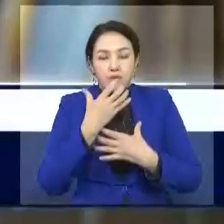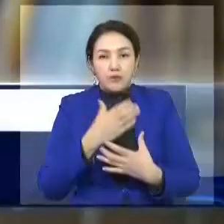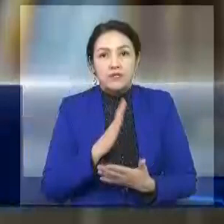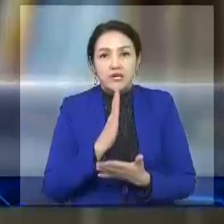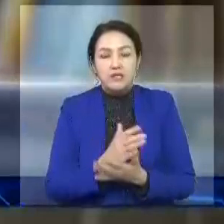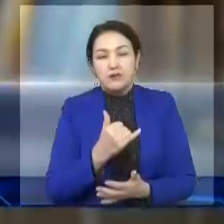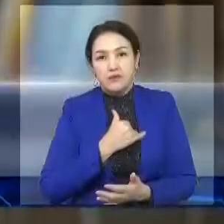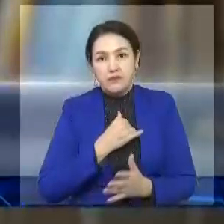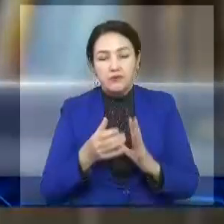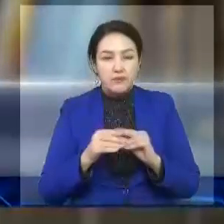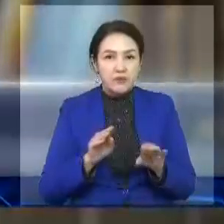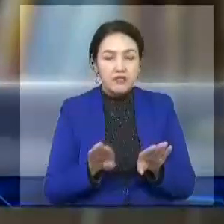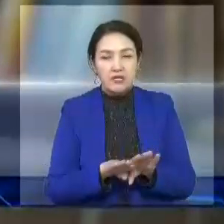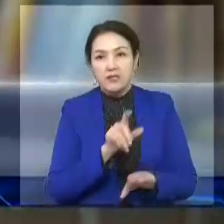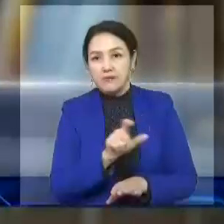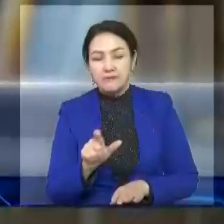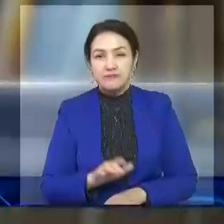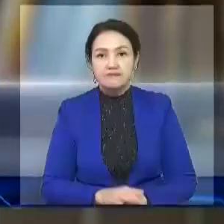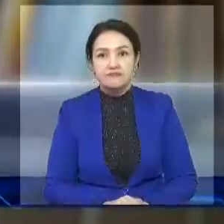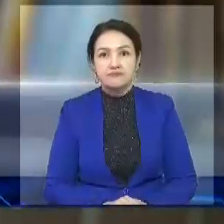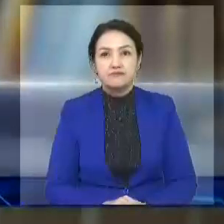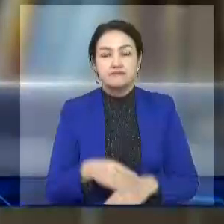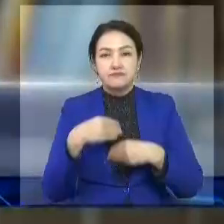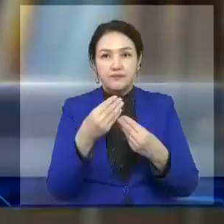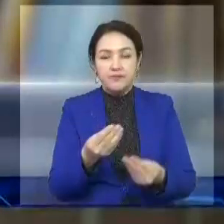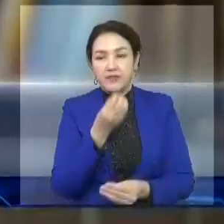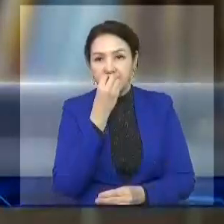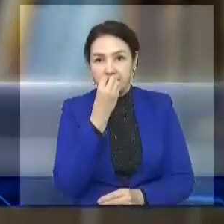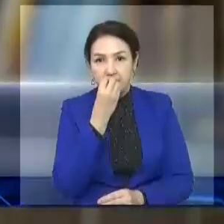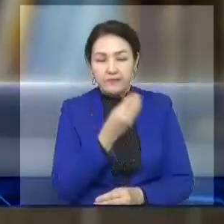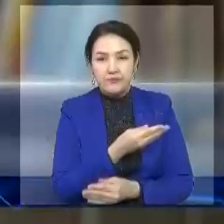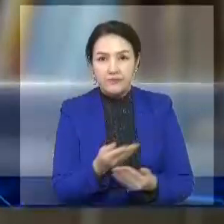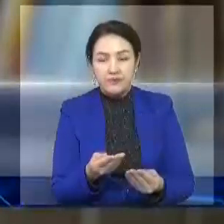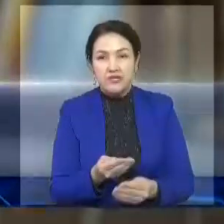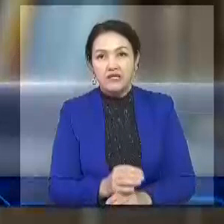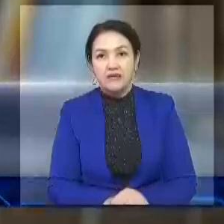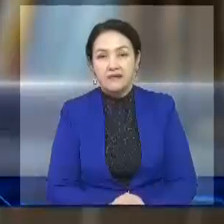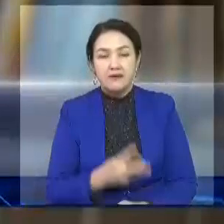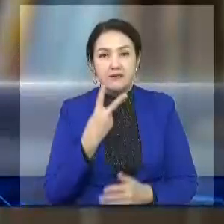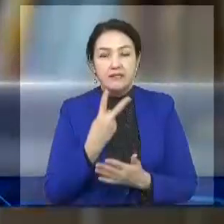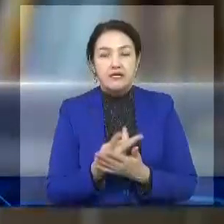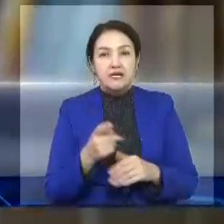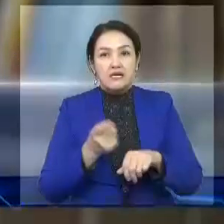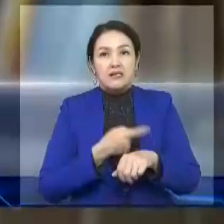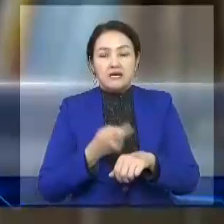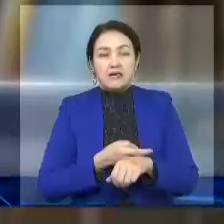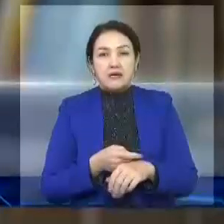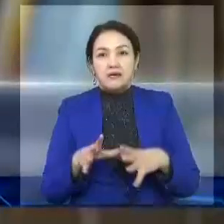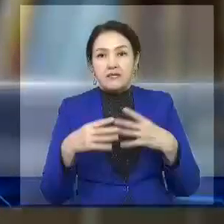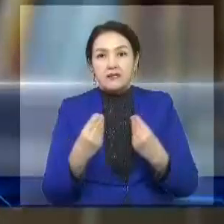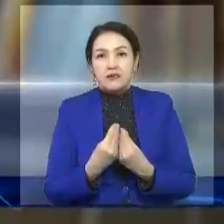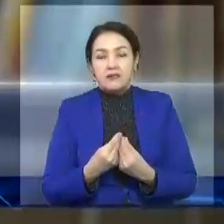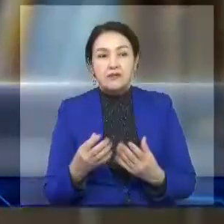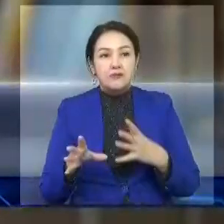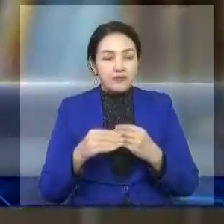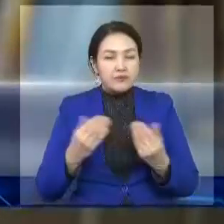есть у нас в обществе такие люди, и которые дали им продукты, мы им дали продукты в виде картофеля, их семьям, да, то, что они